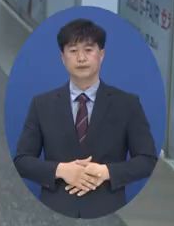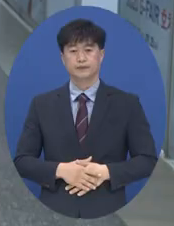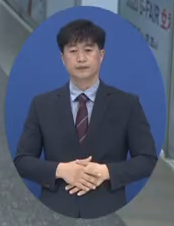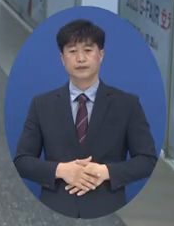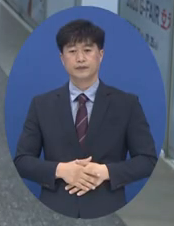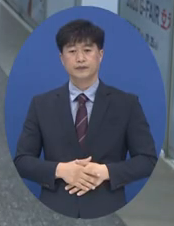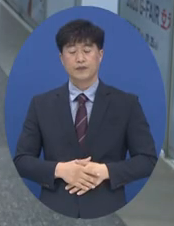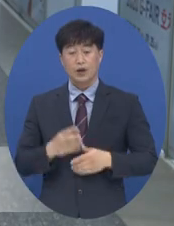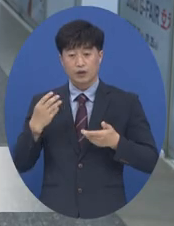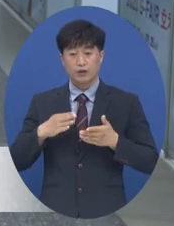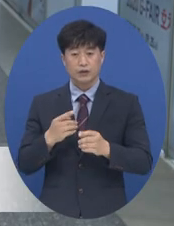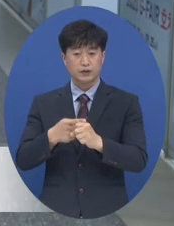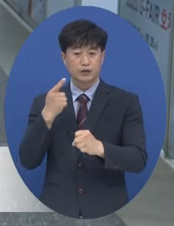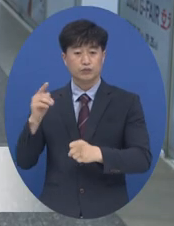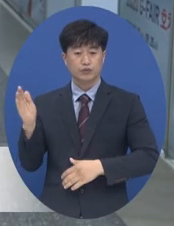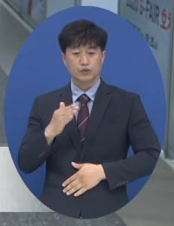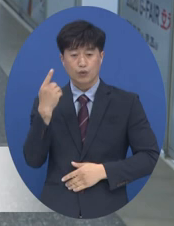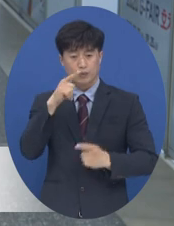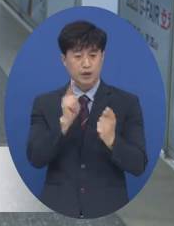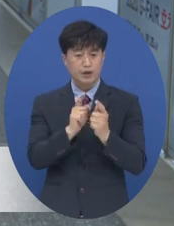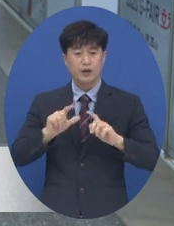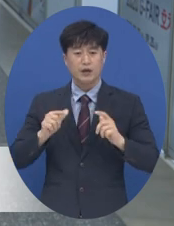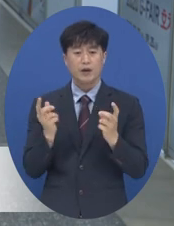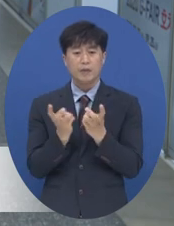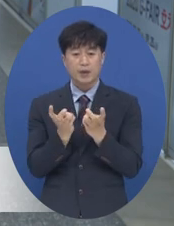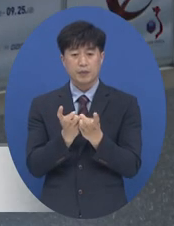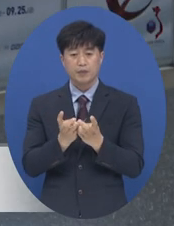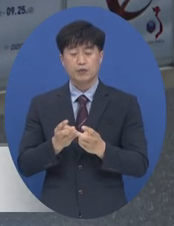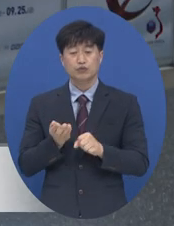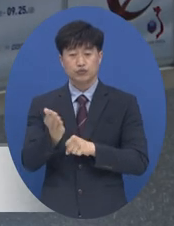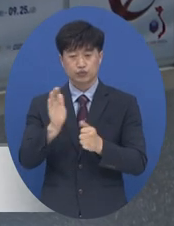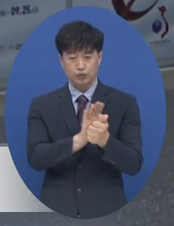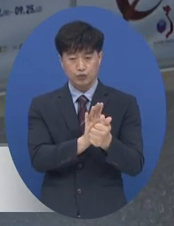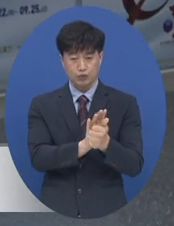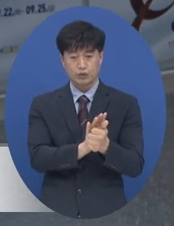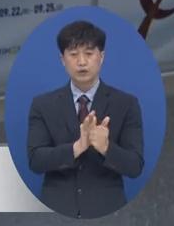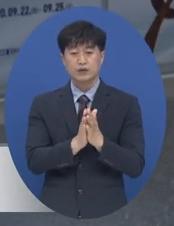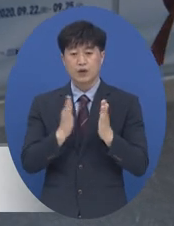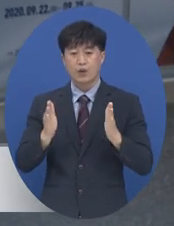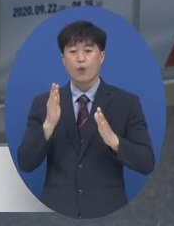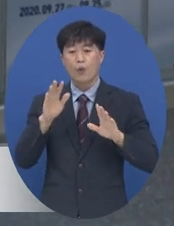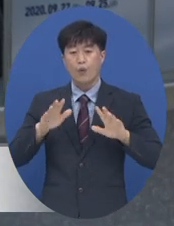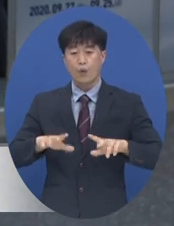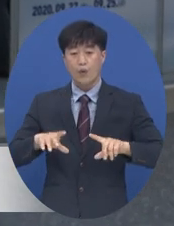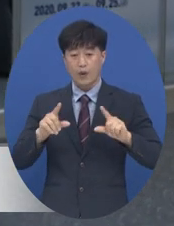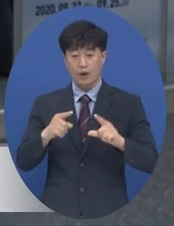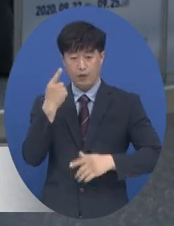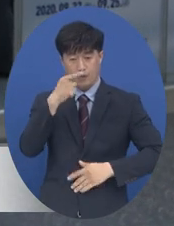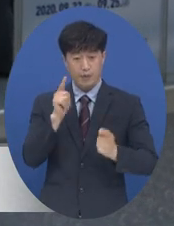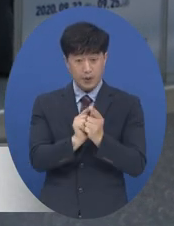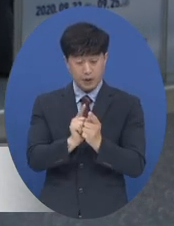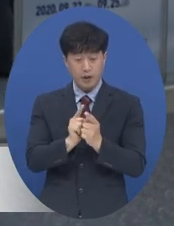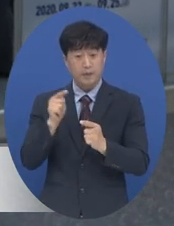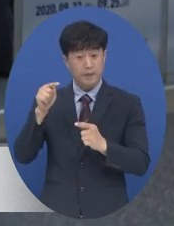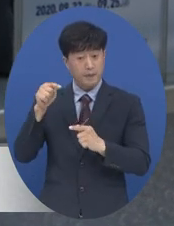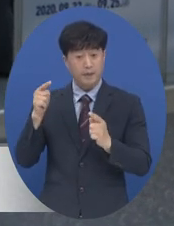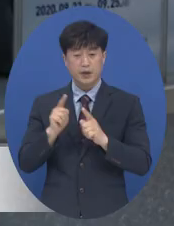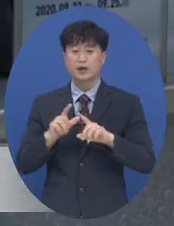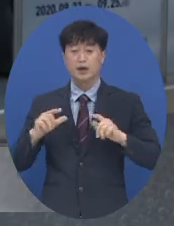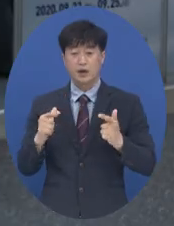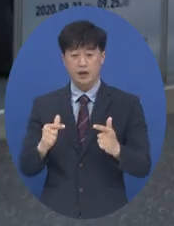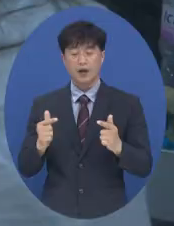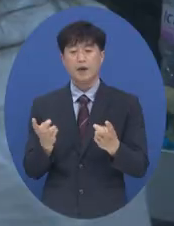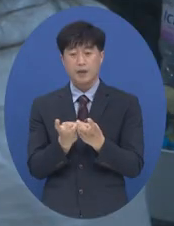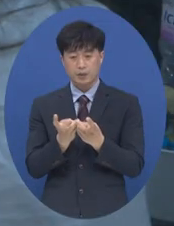같습니다. 경기도는 지난해부터 비대면 온라인 방식의 수출 지원을 시작해 오랜 대면과 비대면 방식을 결합한 하이브리드